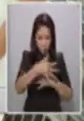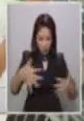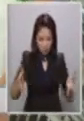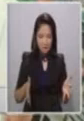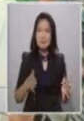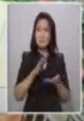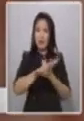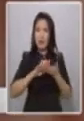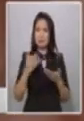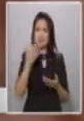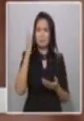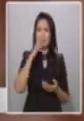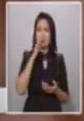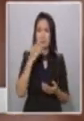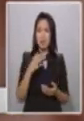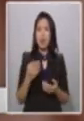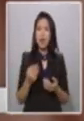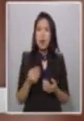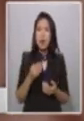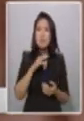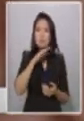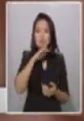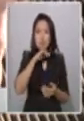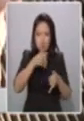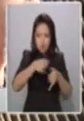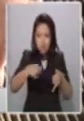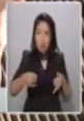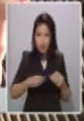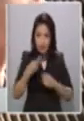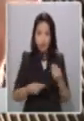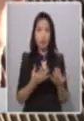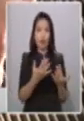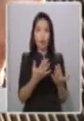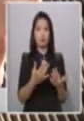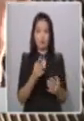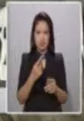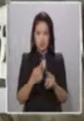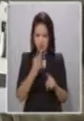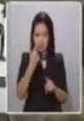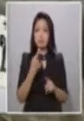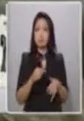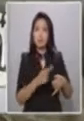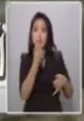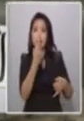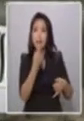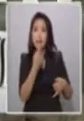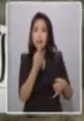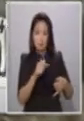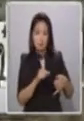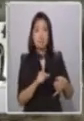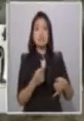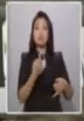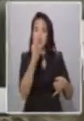่ มีกลิ่นเหม็นเลยแล้วลูกหมูขายไหมคะ ขายก็แต่ต้องได้เดือนนึงที่จะขาย ขายตัวเท่าไหร่คะ ตอนนี้ก็